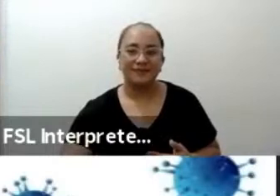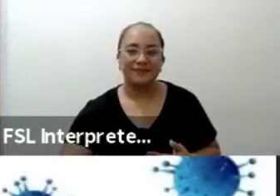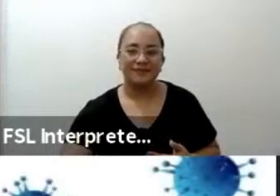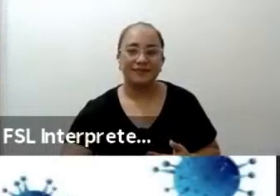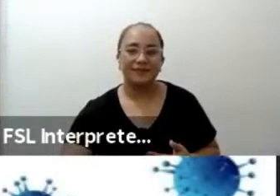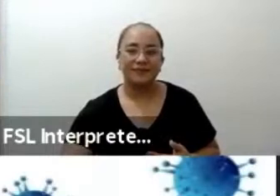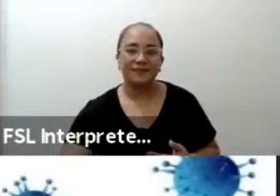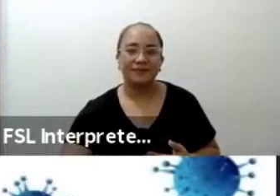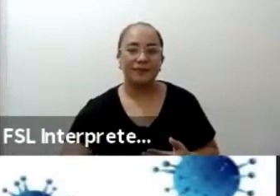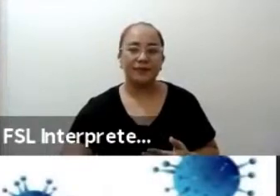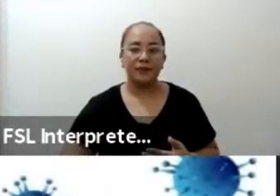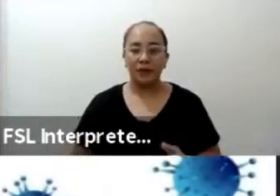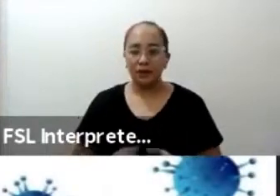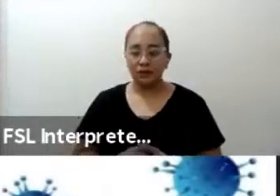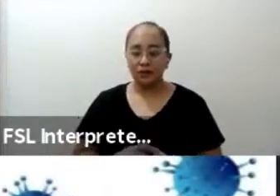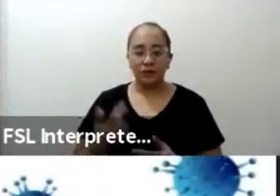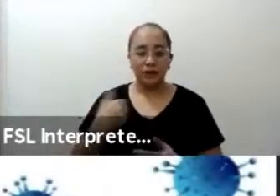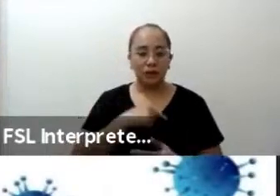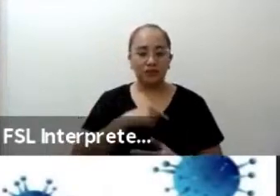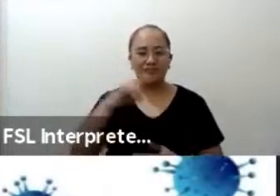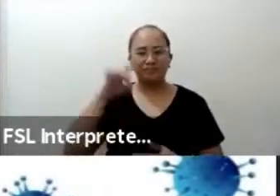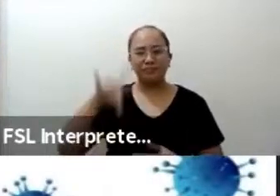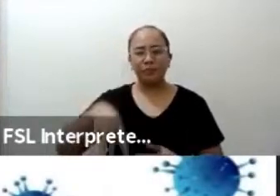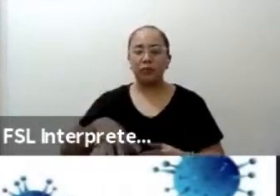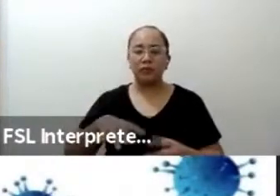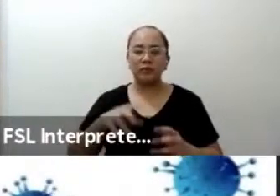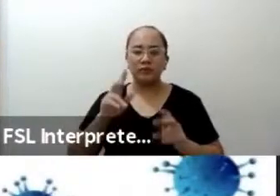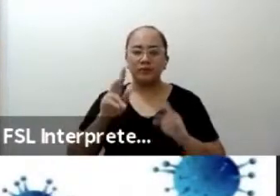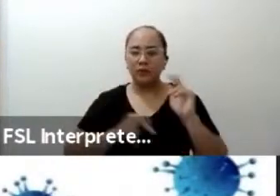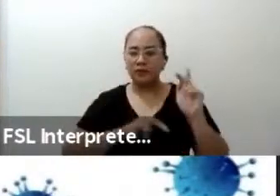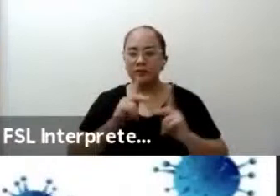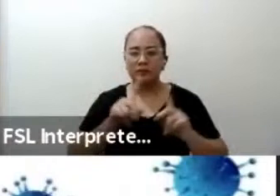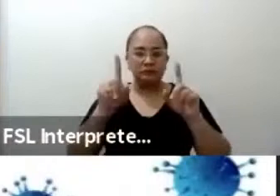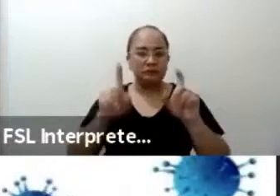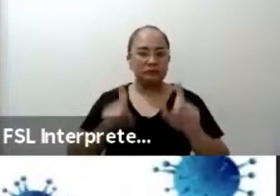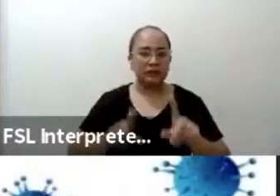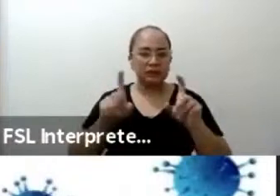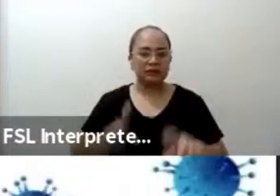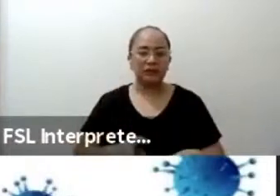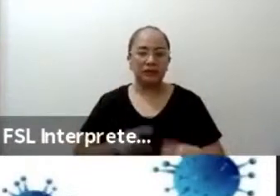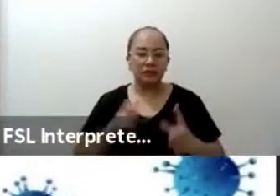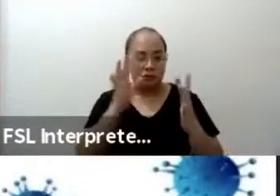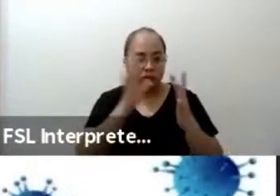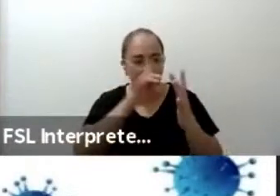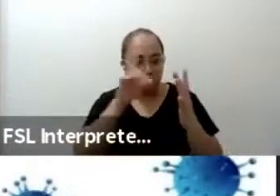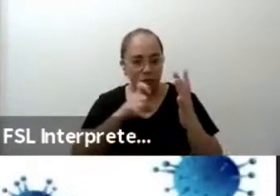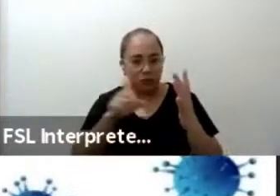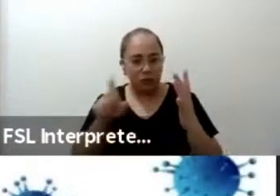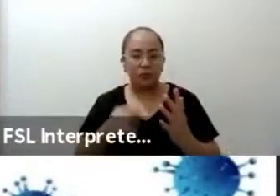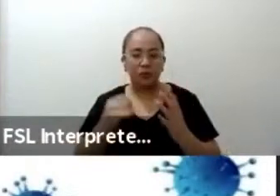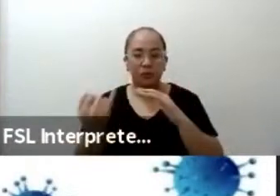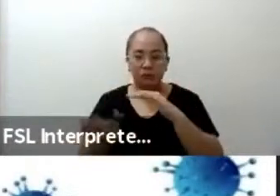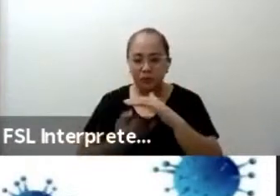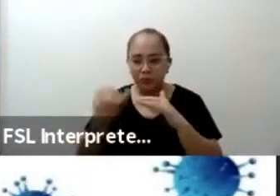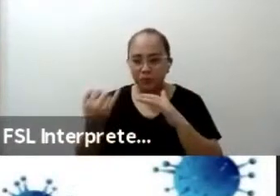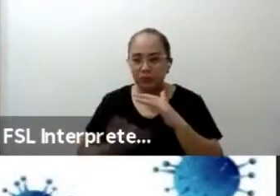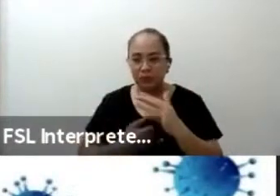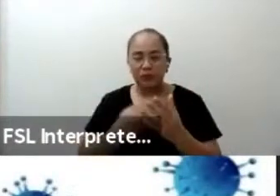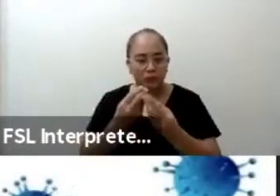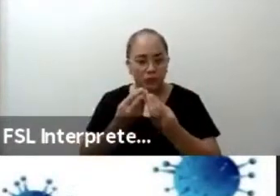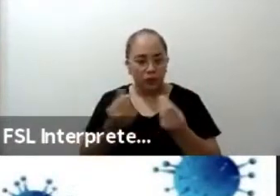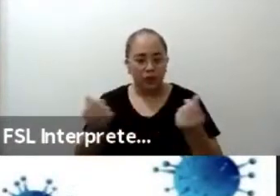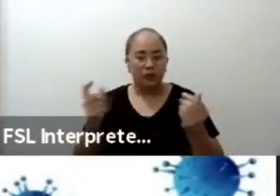With our poor performance at testing, tracing, isolating, treating, and providing